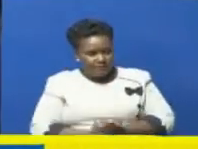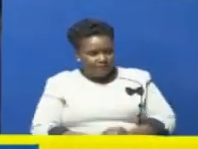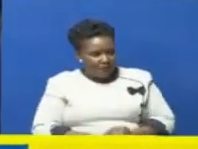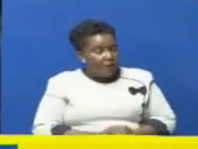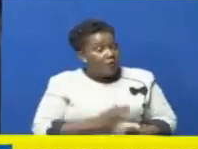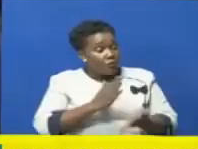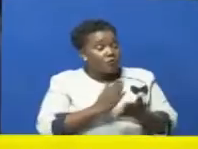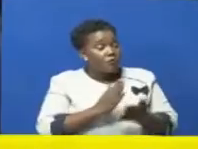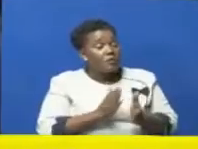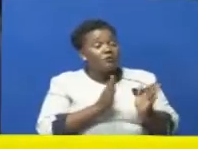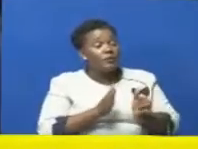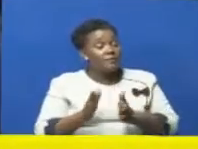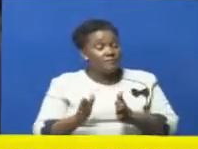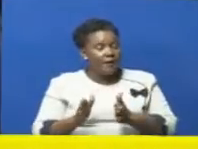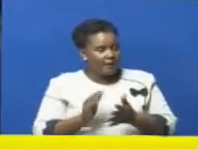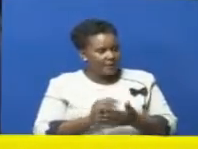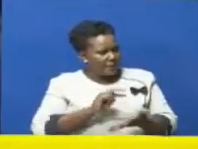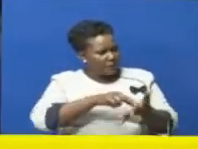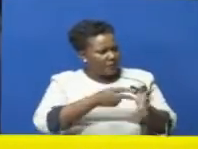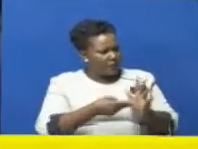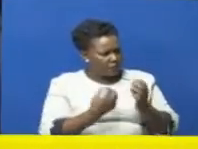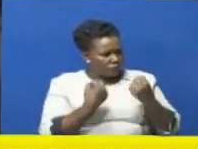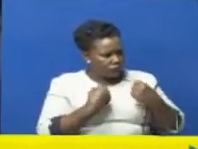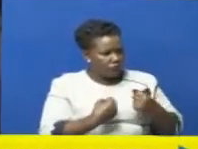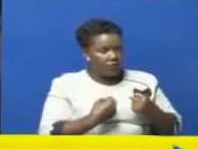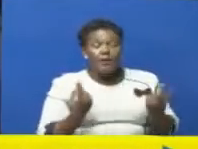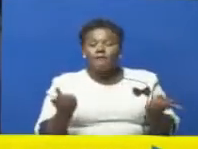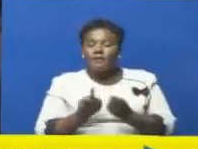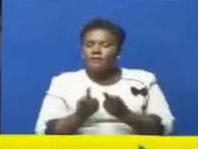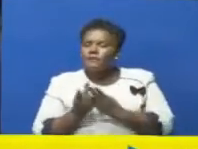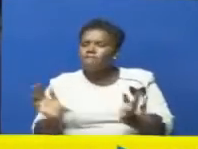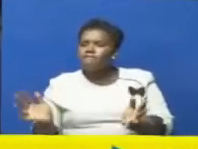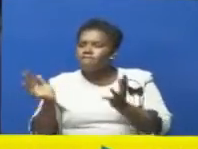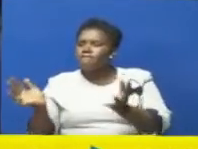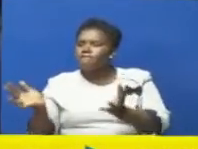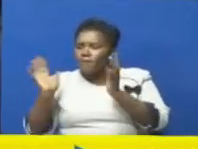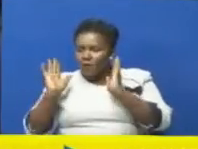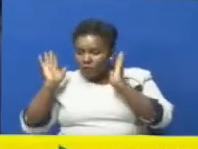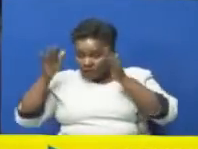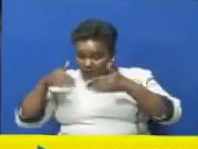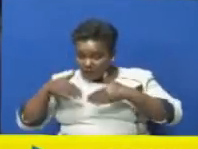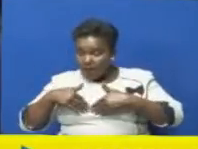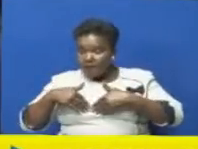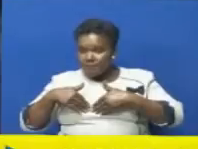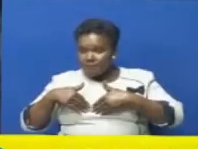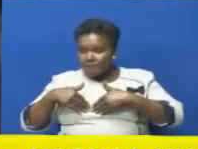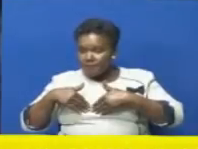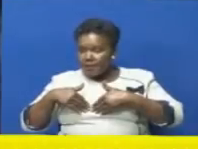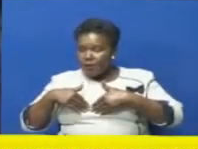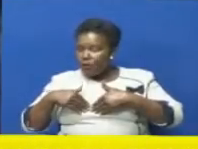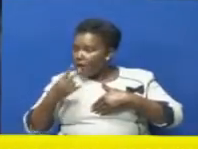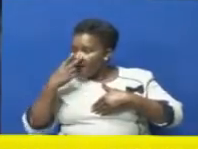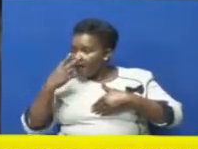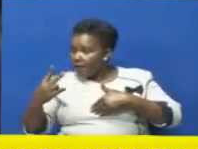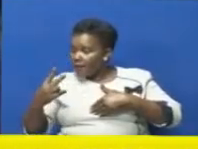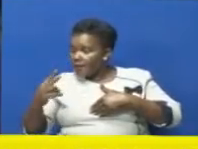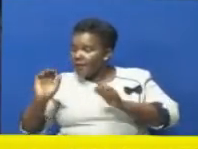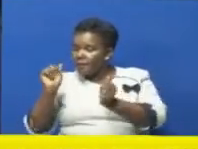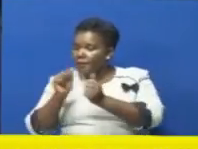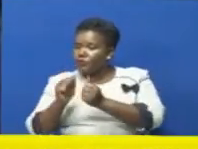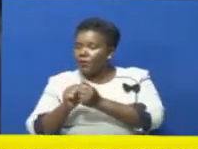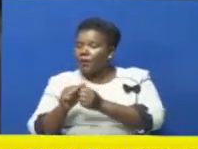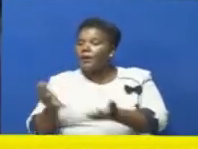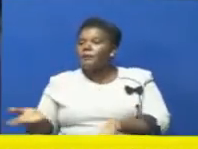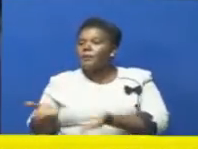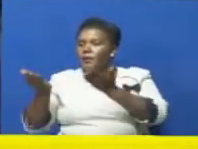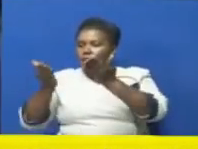yake, na tunajaribu kuwapa nguvu na kuwashajiisha Waislamu wasimame sasa katika masuala ya maendeleo. Waache mambo ya unafiki,